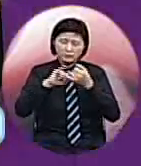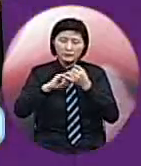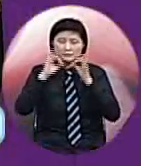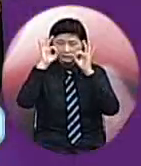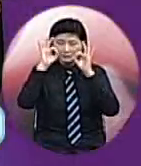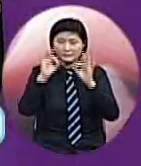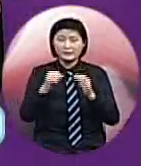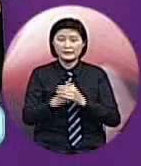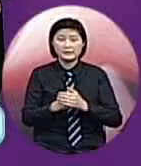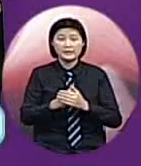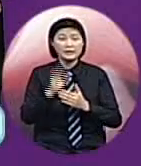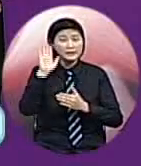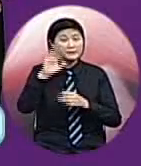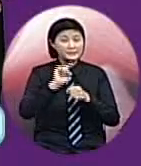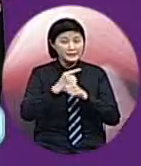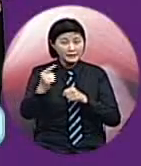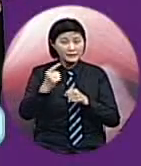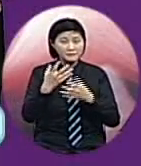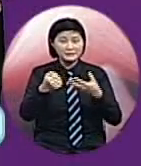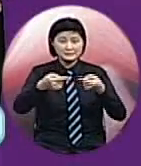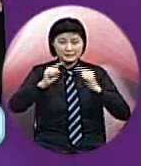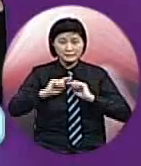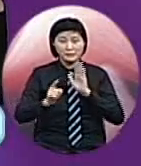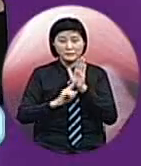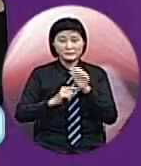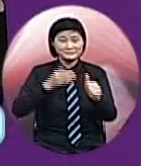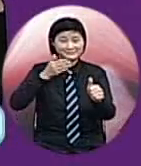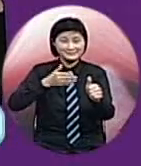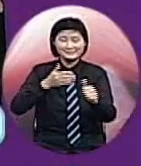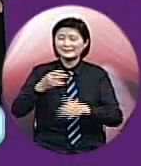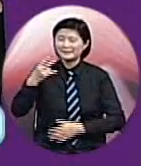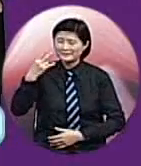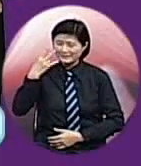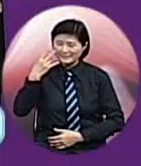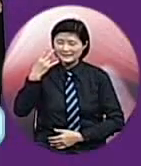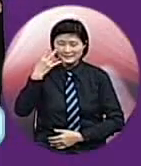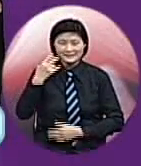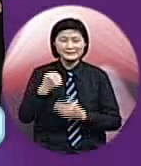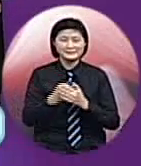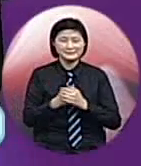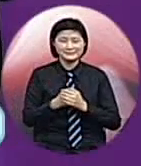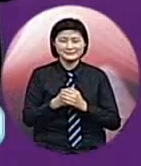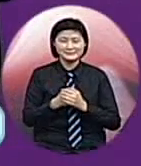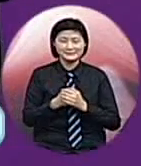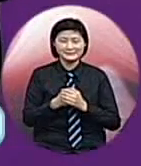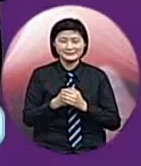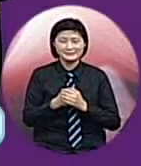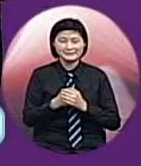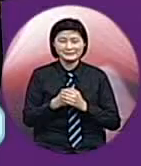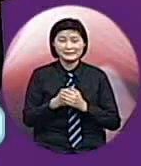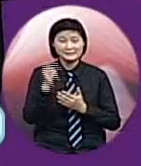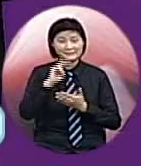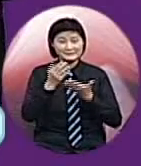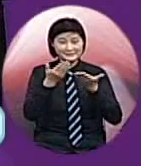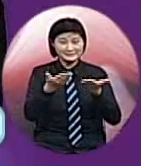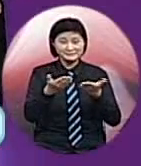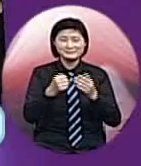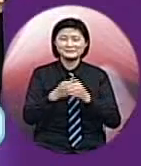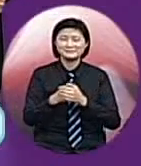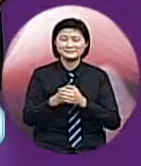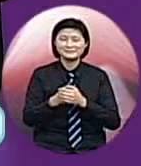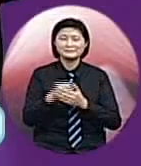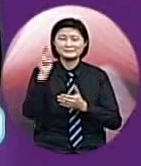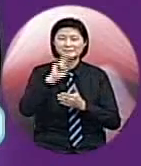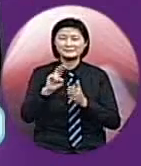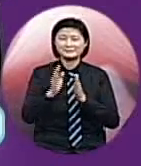또. 예 앞으로도 내년에도 예. 많이 좀 참여해 주시고 홍보해 주세요. 예예. 예. 예. 어머니. 예. 자 이제 음악 드릴게요. 예.